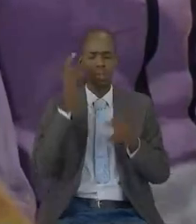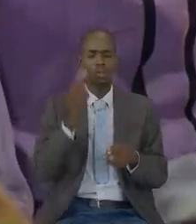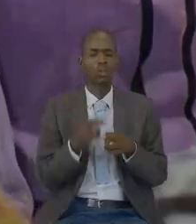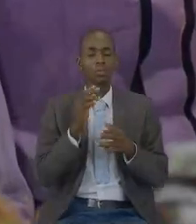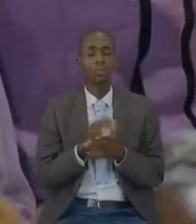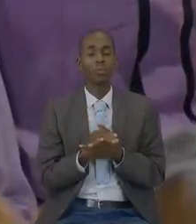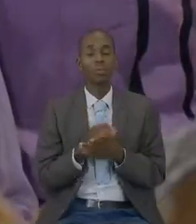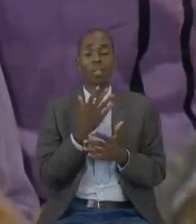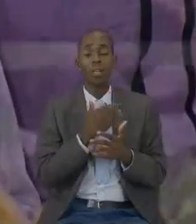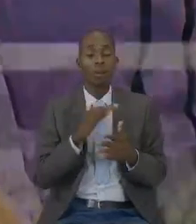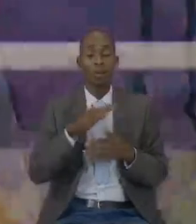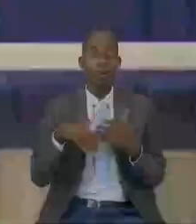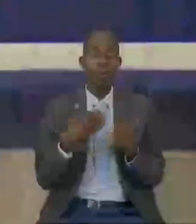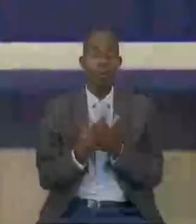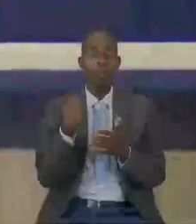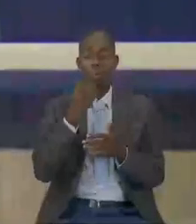de Jésus.